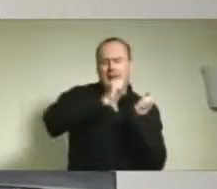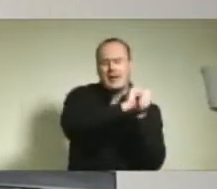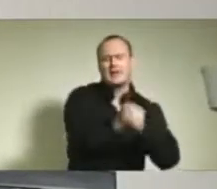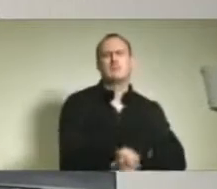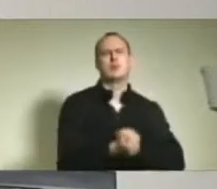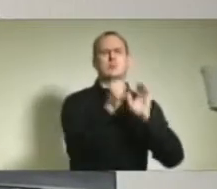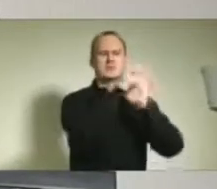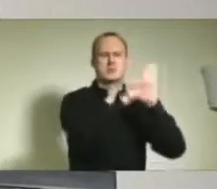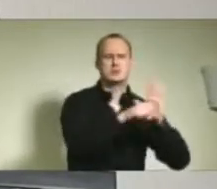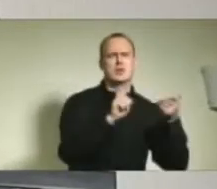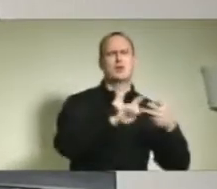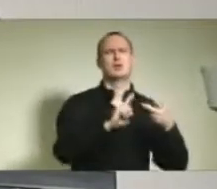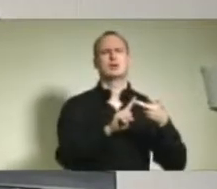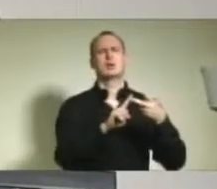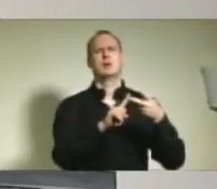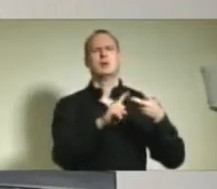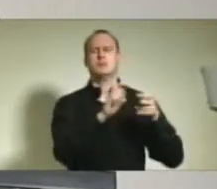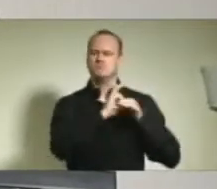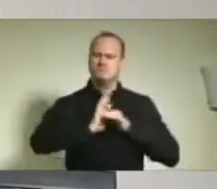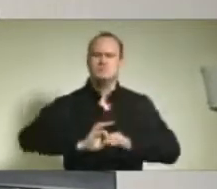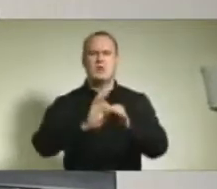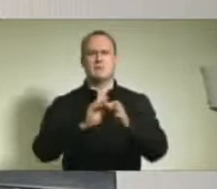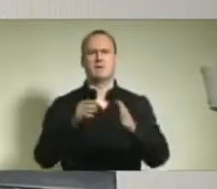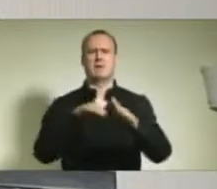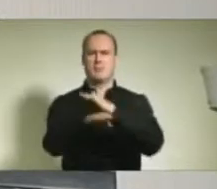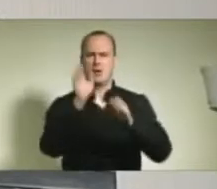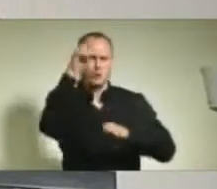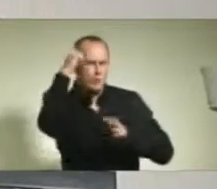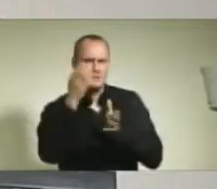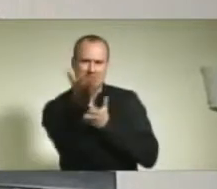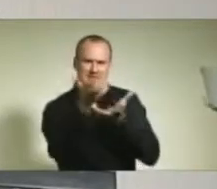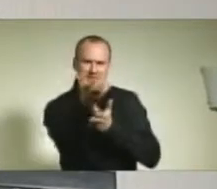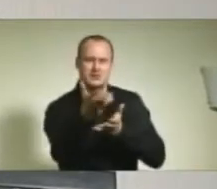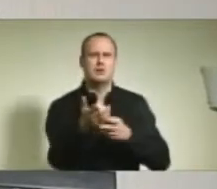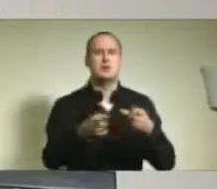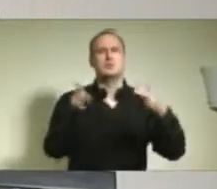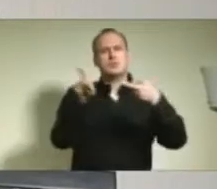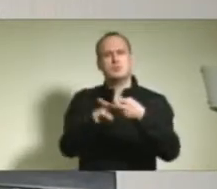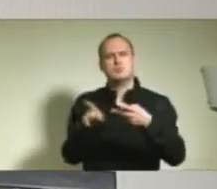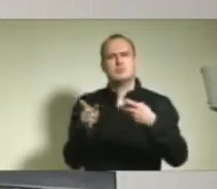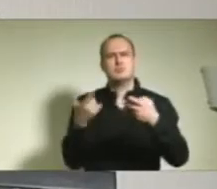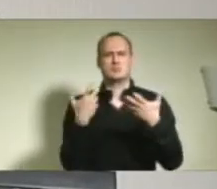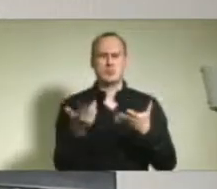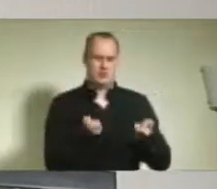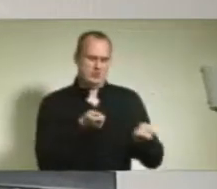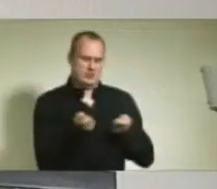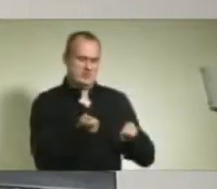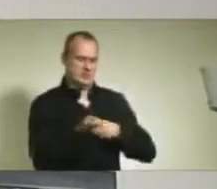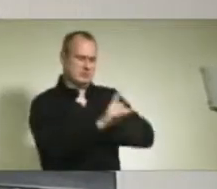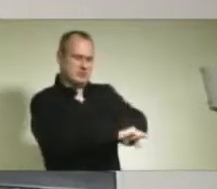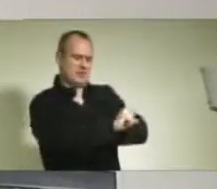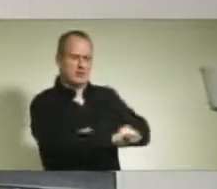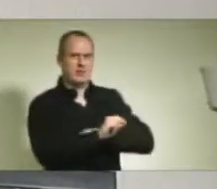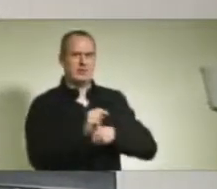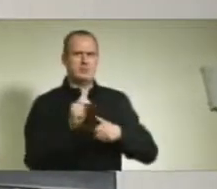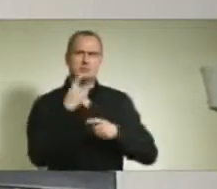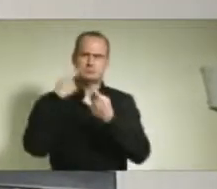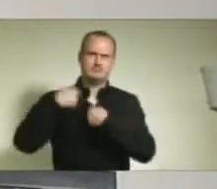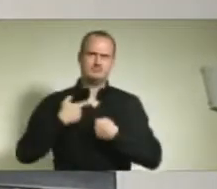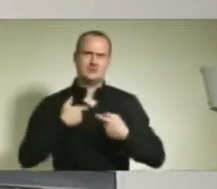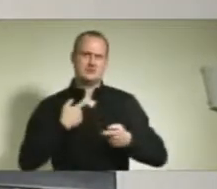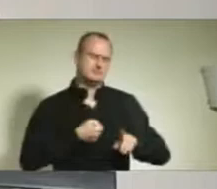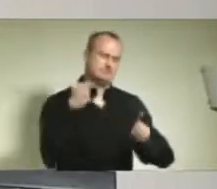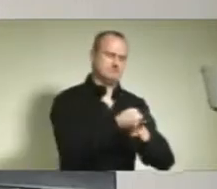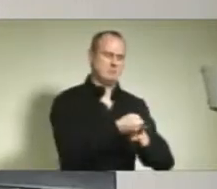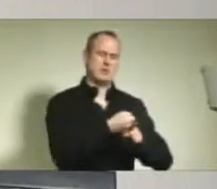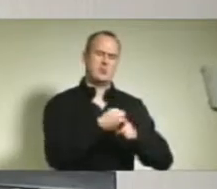services à répétition qui a vraiment eu des conséquences désastreuses sur le personnel. Parce que aussi les personnels n'étaient